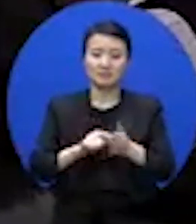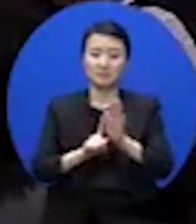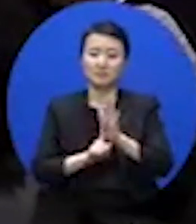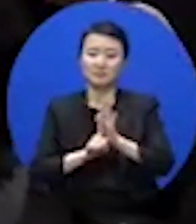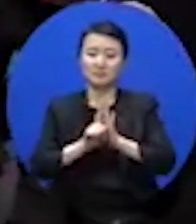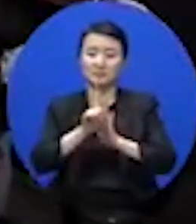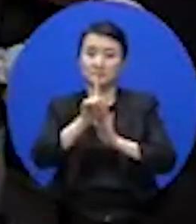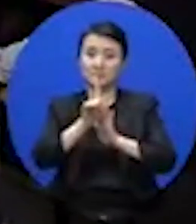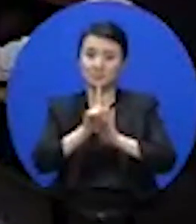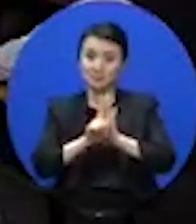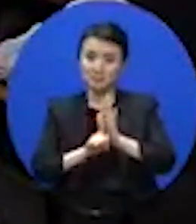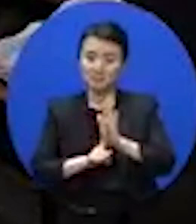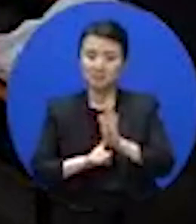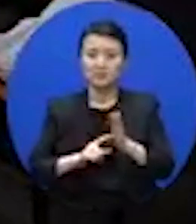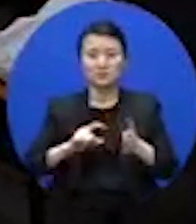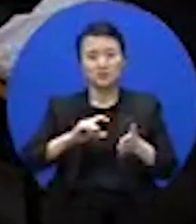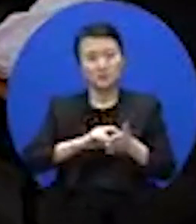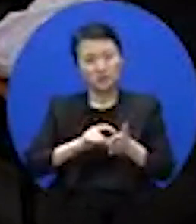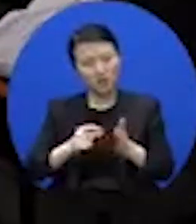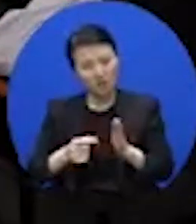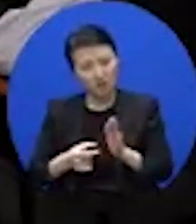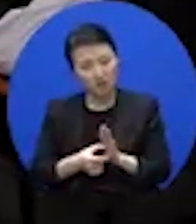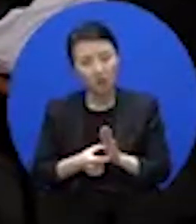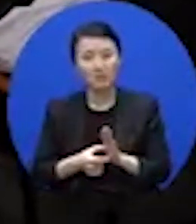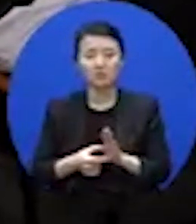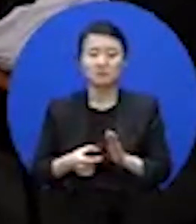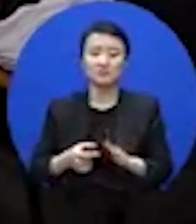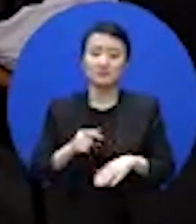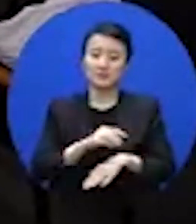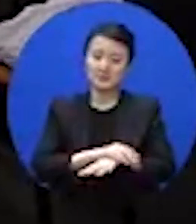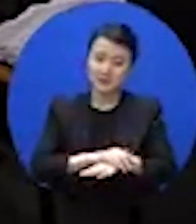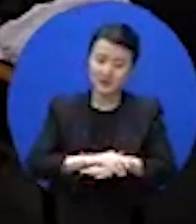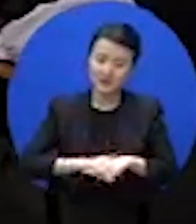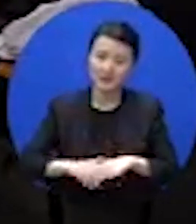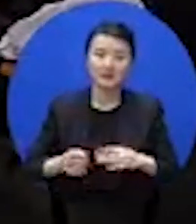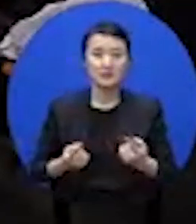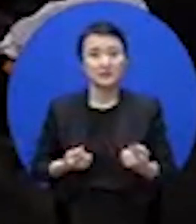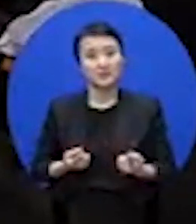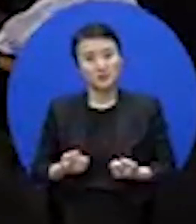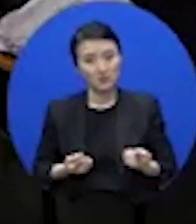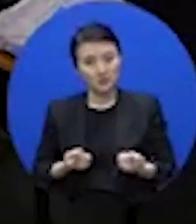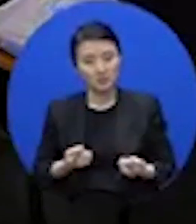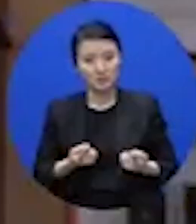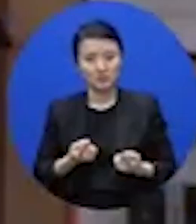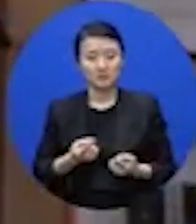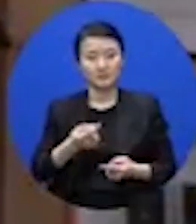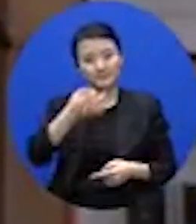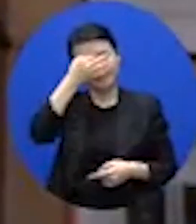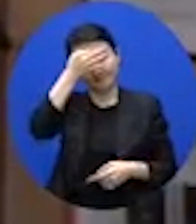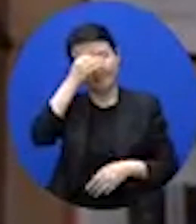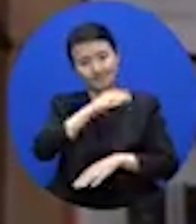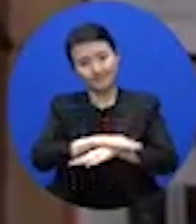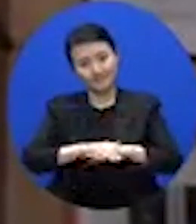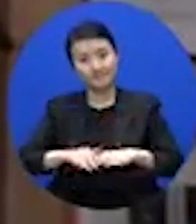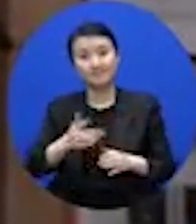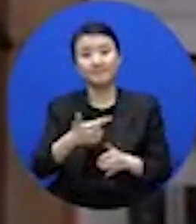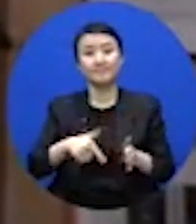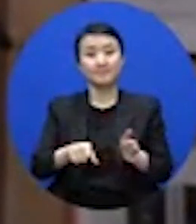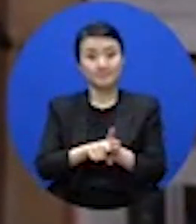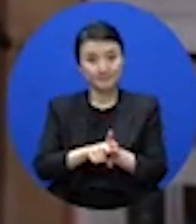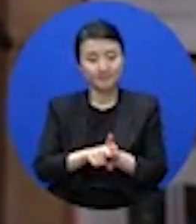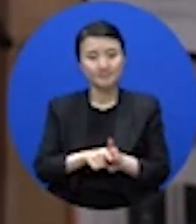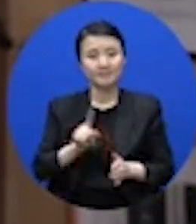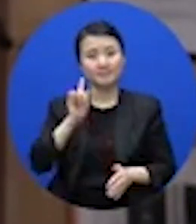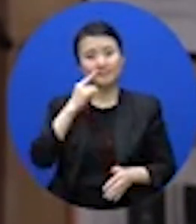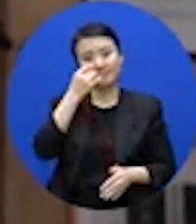우리가 적정하게 내 마음 온도를 잘 조율하고 요리하기 위해서는 어때요? 이런